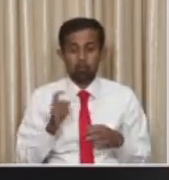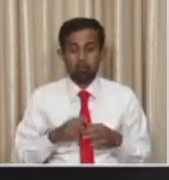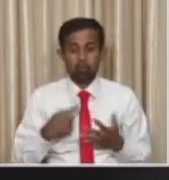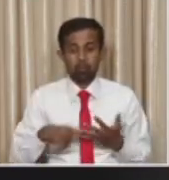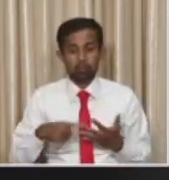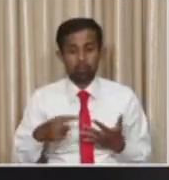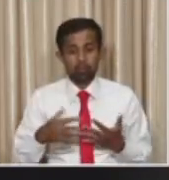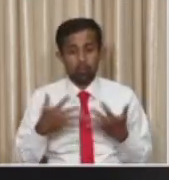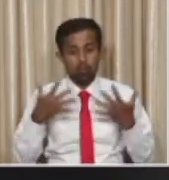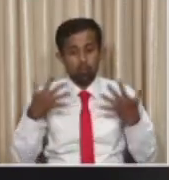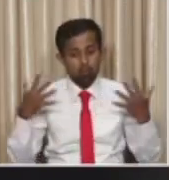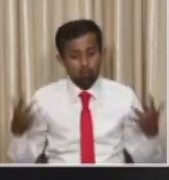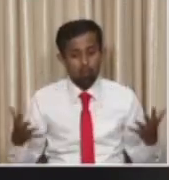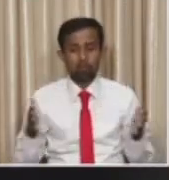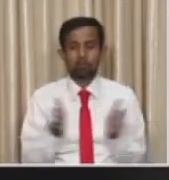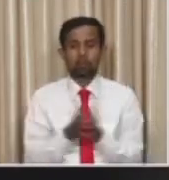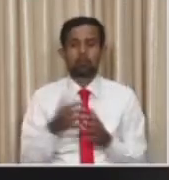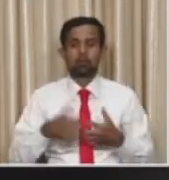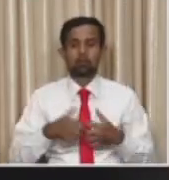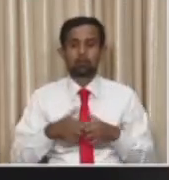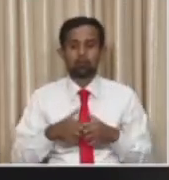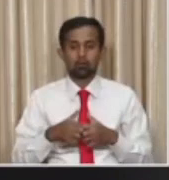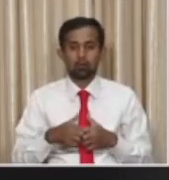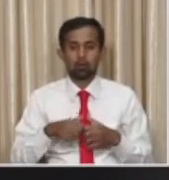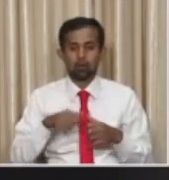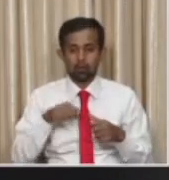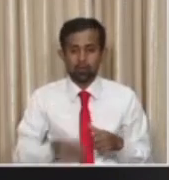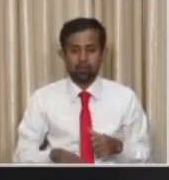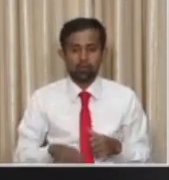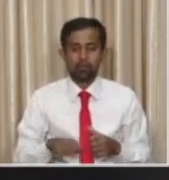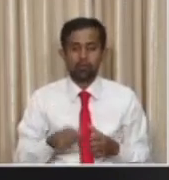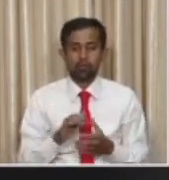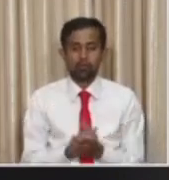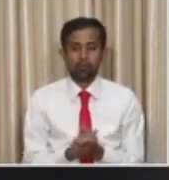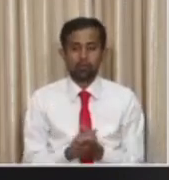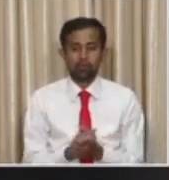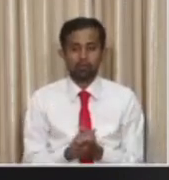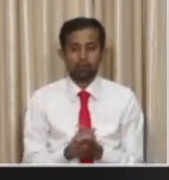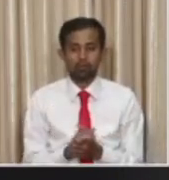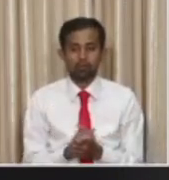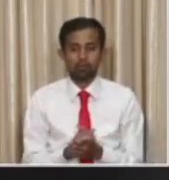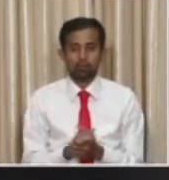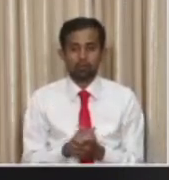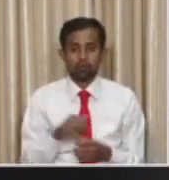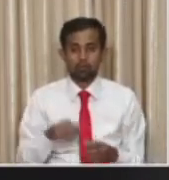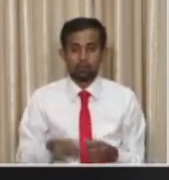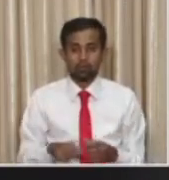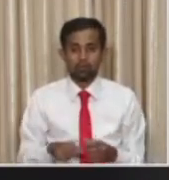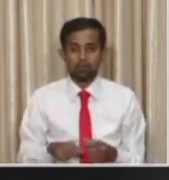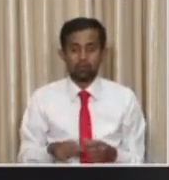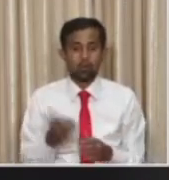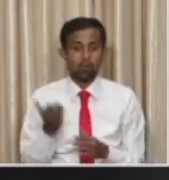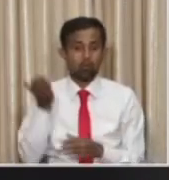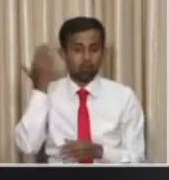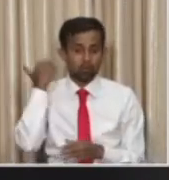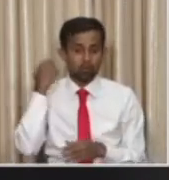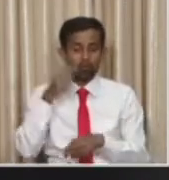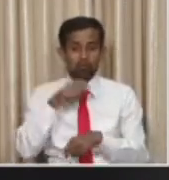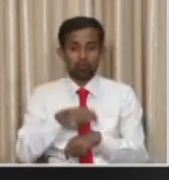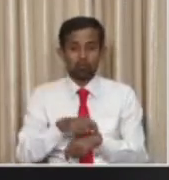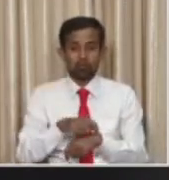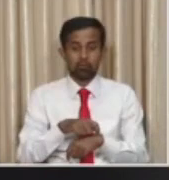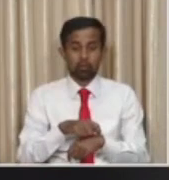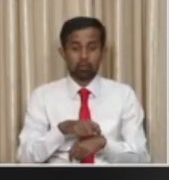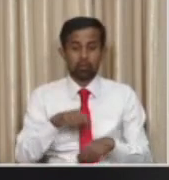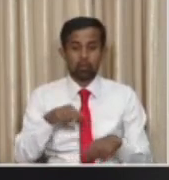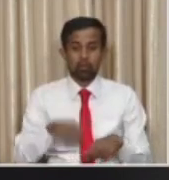කරගෙන ඇතිවෙච්ච තත්ත්වයක් තමයි අපිට මේ ගැන කියන්නට තියෙන්නේ. ඒ වගේම තමයි අර පහුගිය කාලේ අවුරුදු දෙකක්